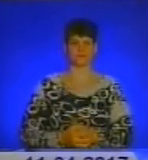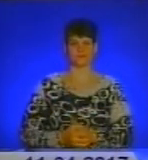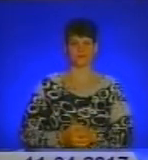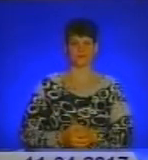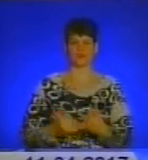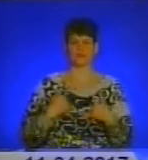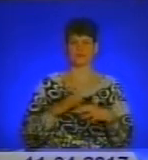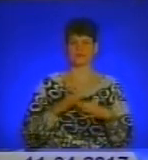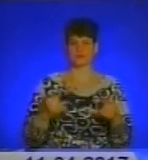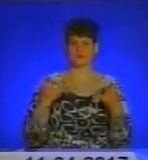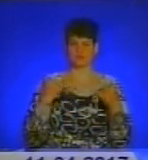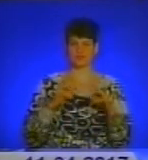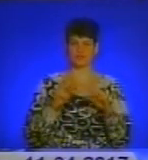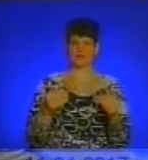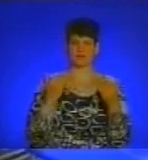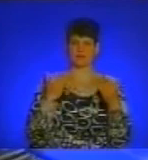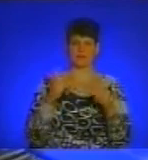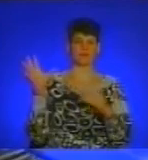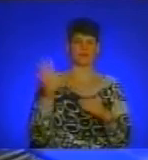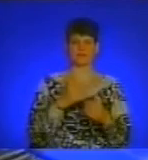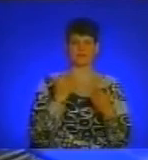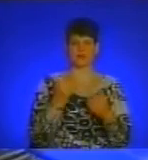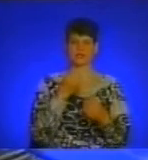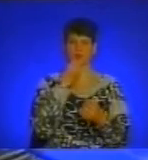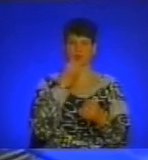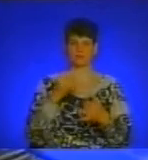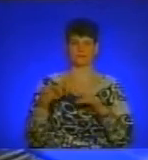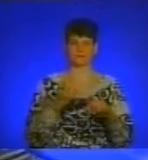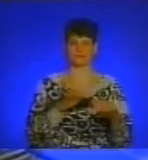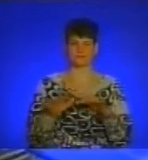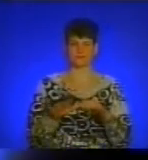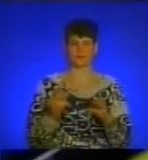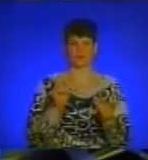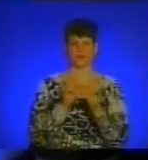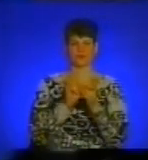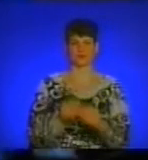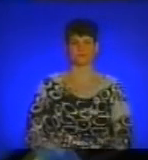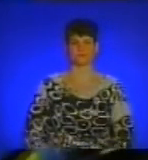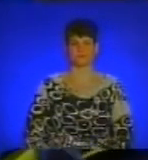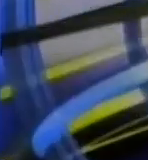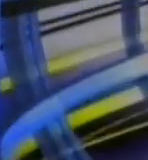У мене все на сьогодні. Щасти вам в усіх ваших добрих починаннях. До зустрічі в ефірі.